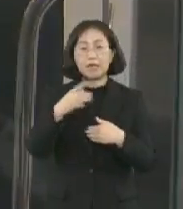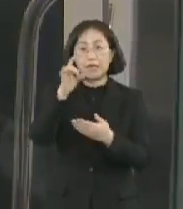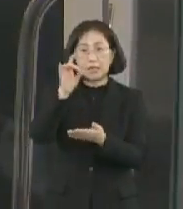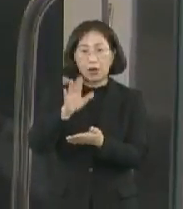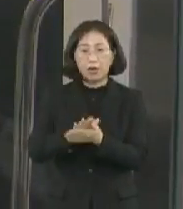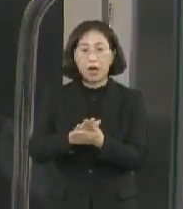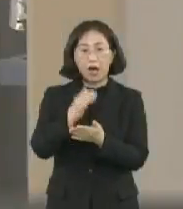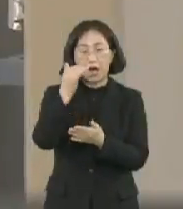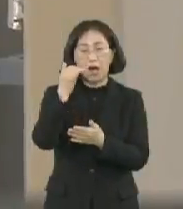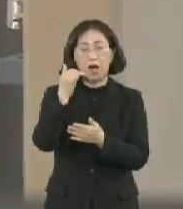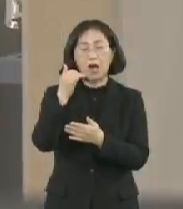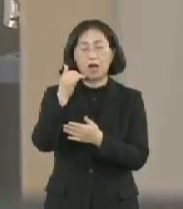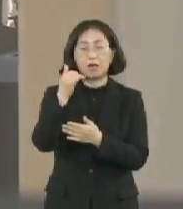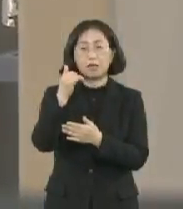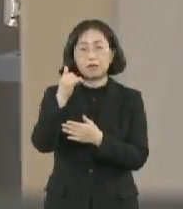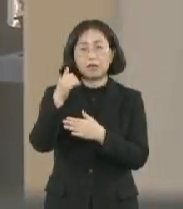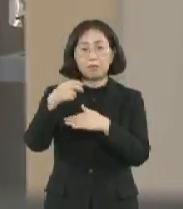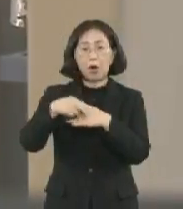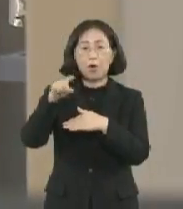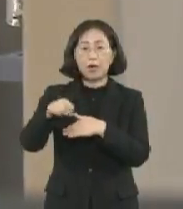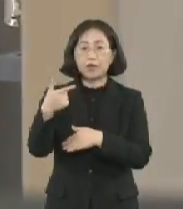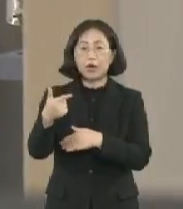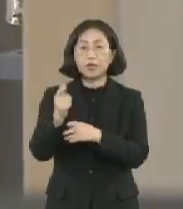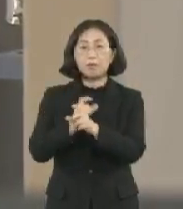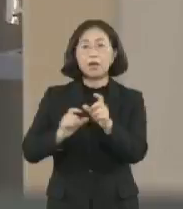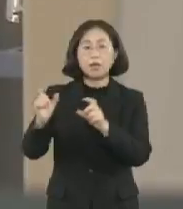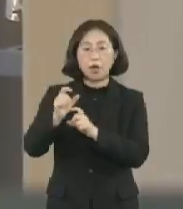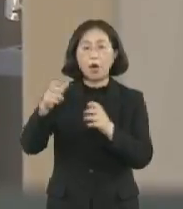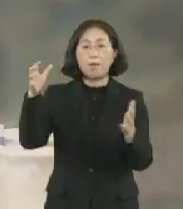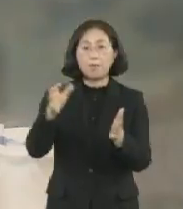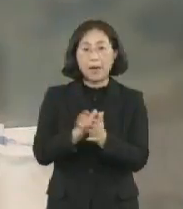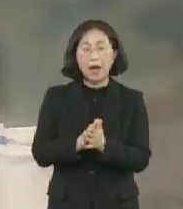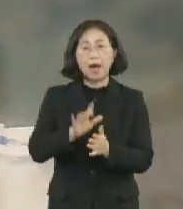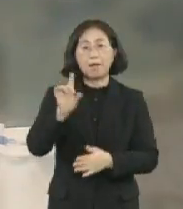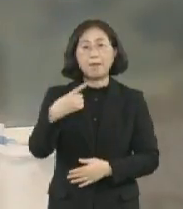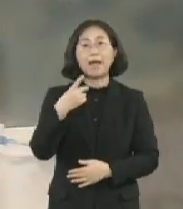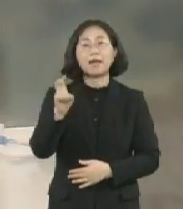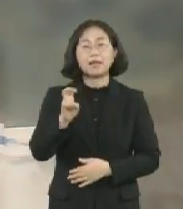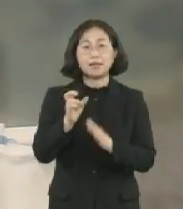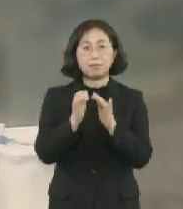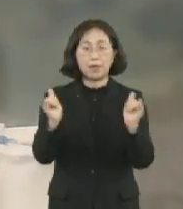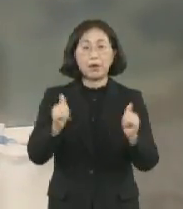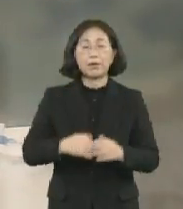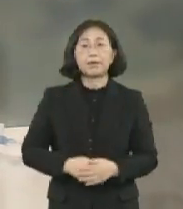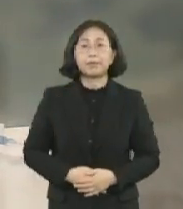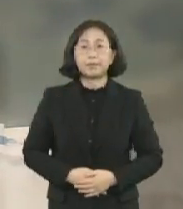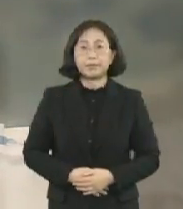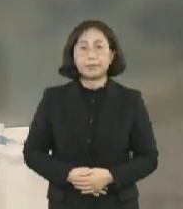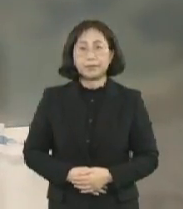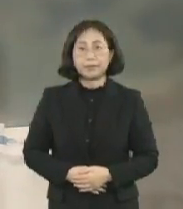천안 충무병원 에서 6명이 추가되는 등 120명의 확진 자가 나왔습니다